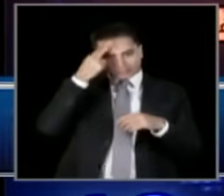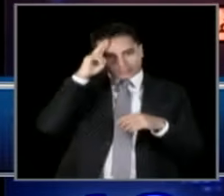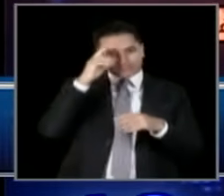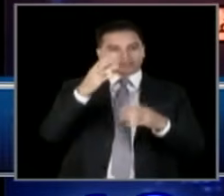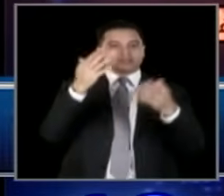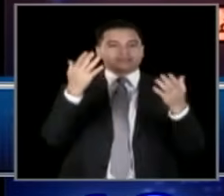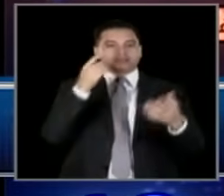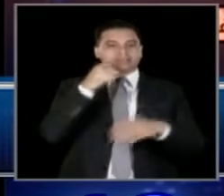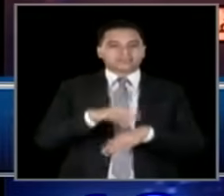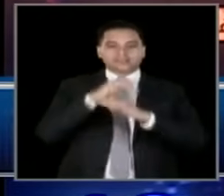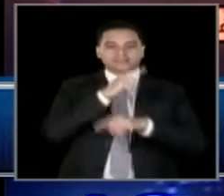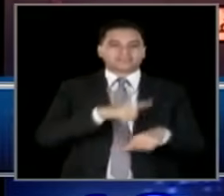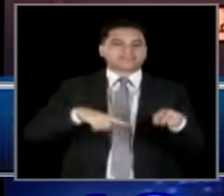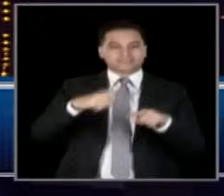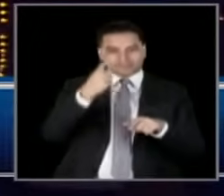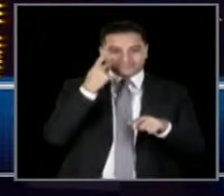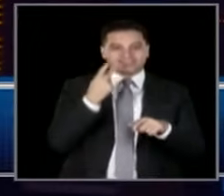فما هو؟